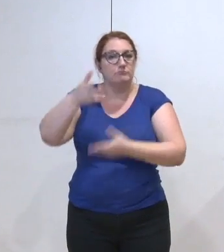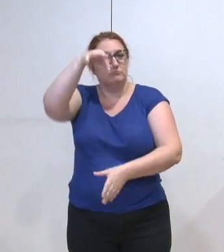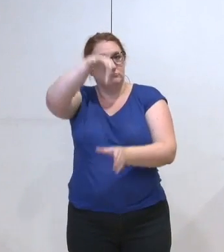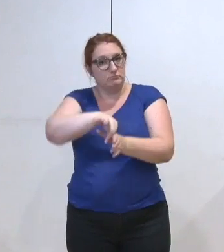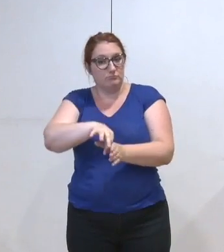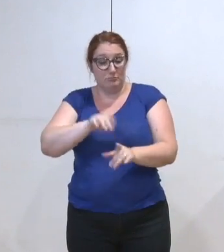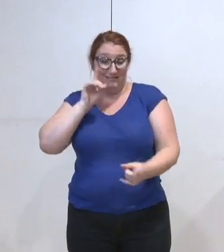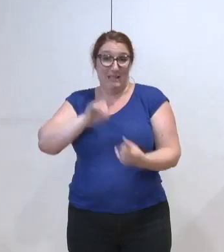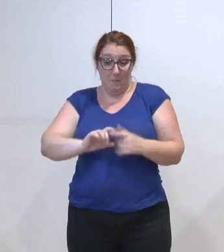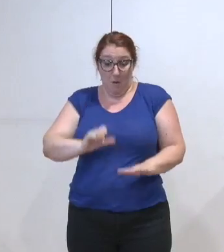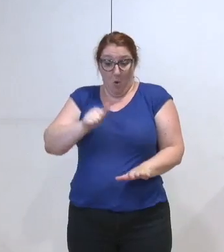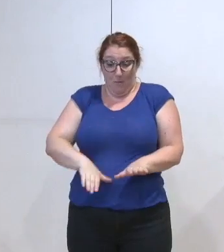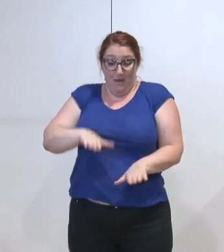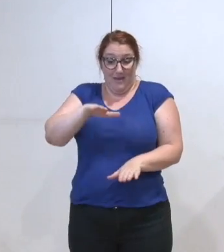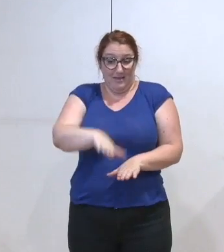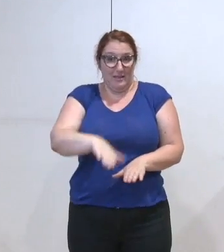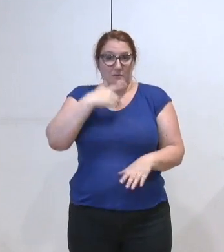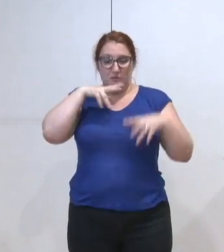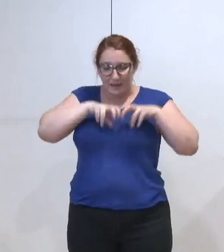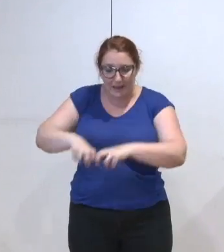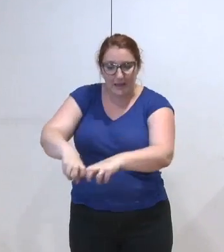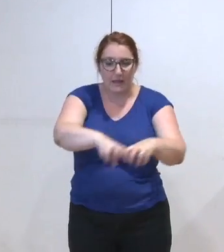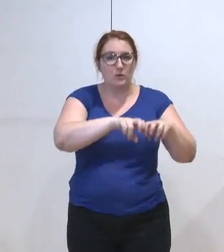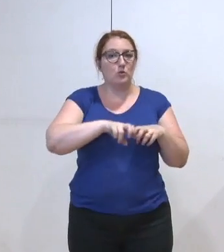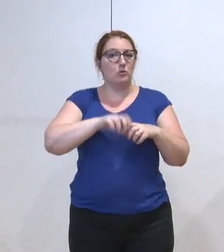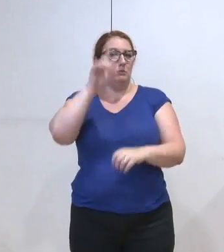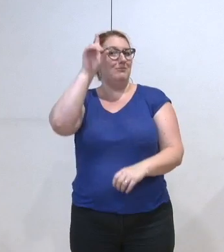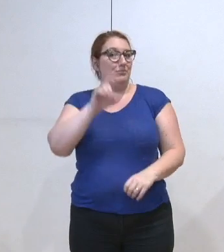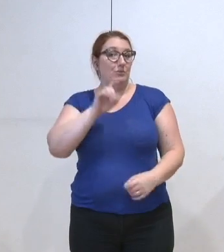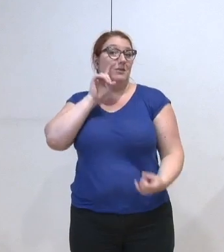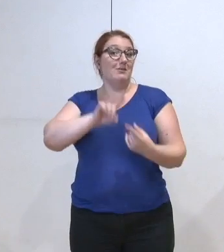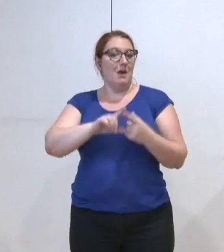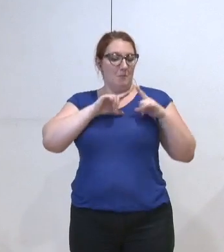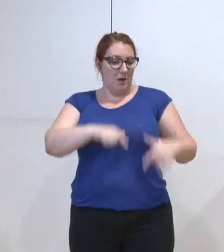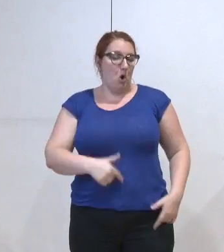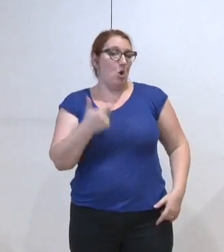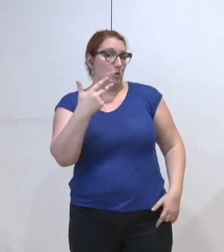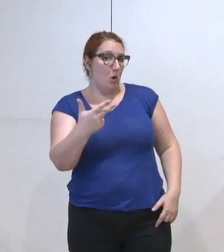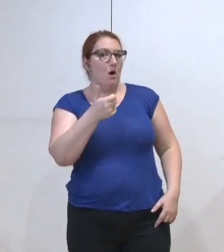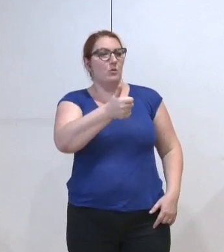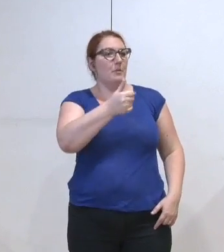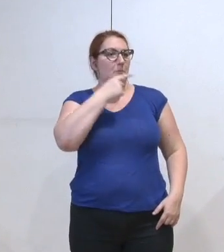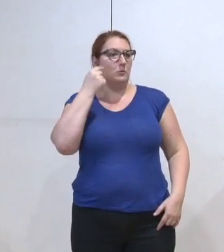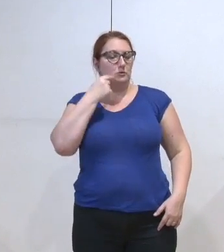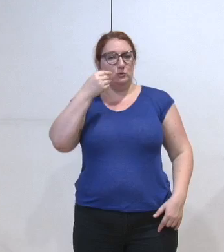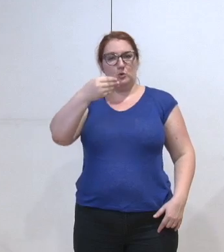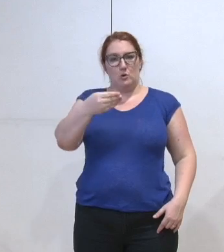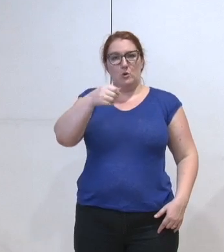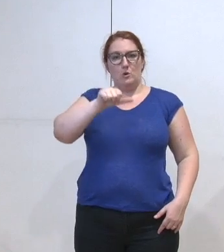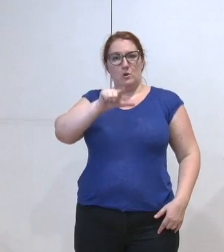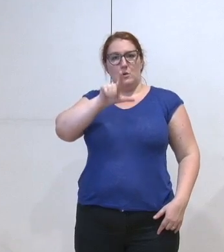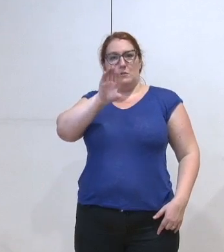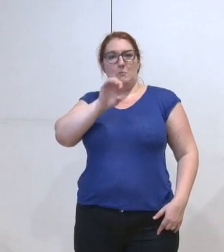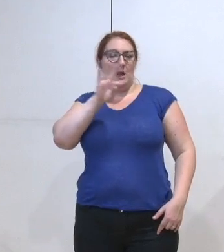étape le lancement des études sur trois écoles et Fabien malb va va va nous dire quels sont ces ces